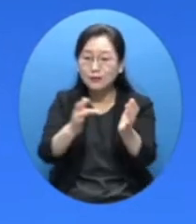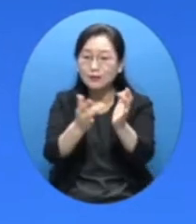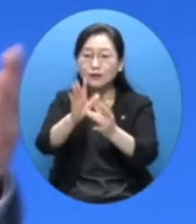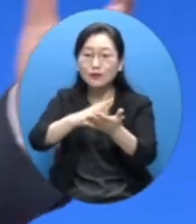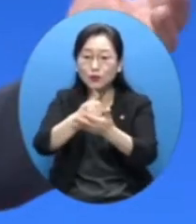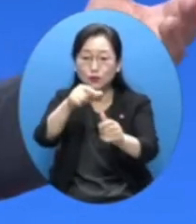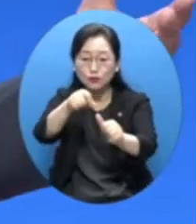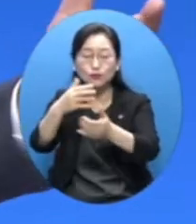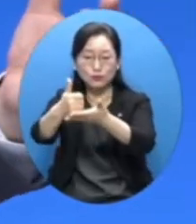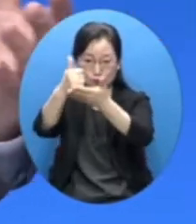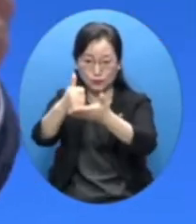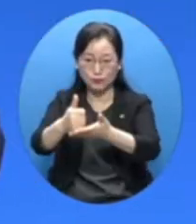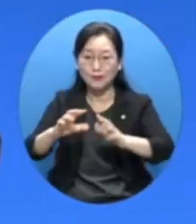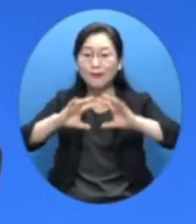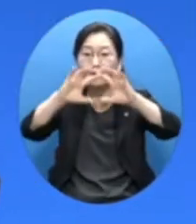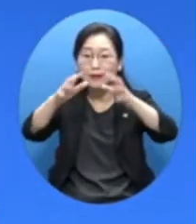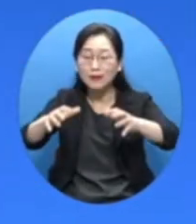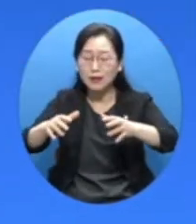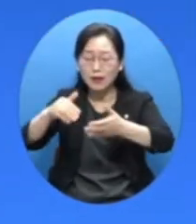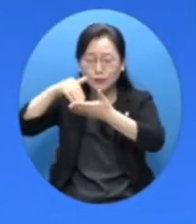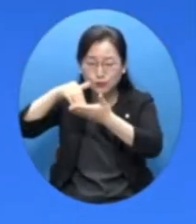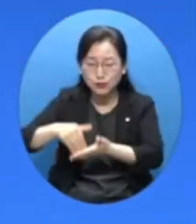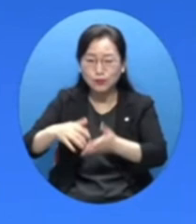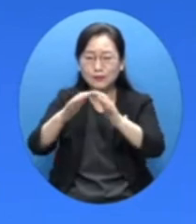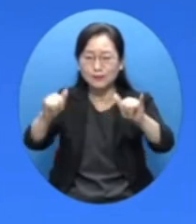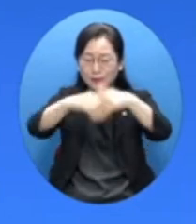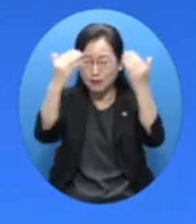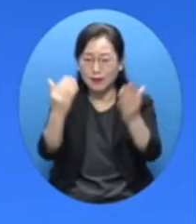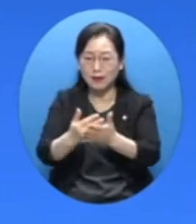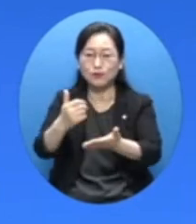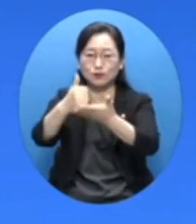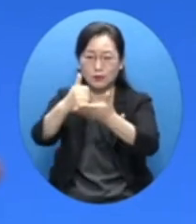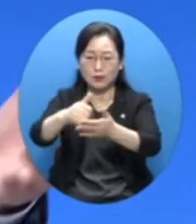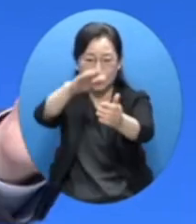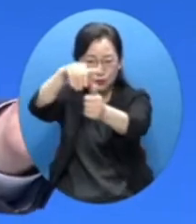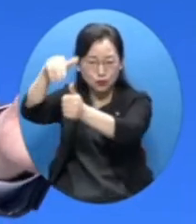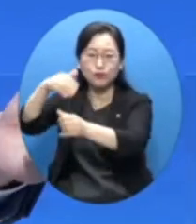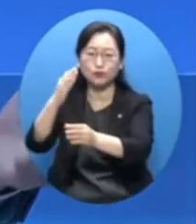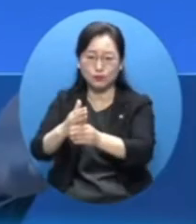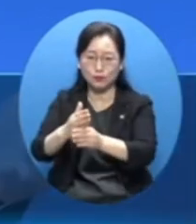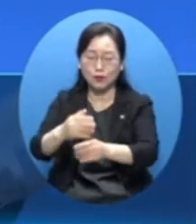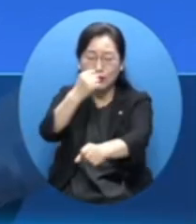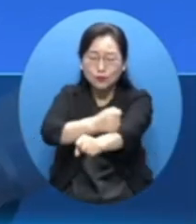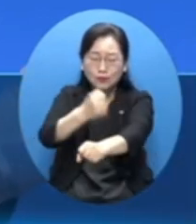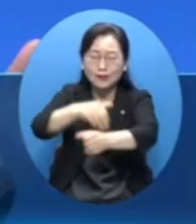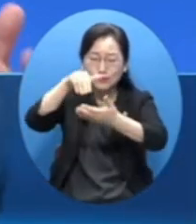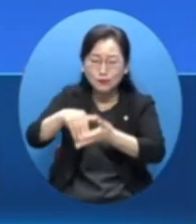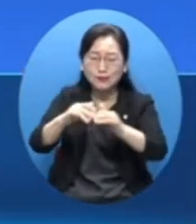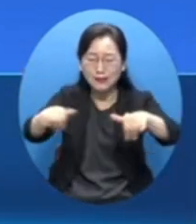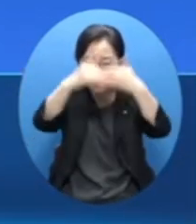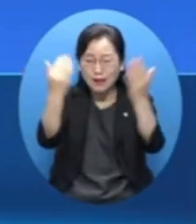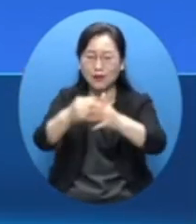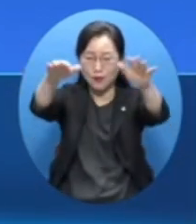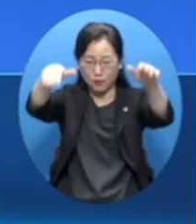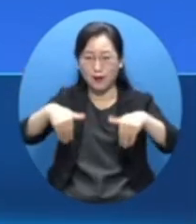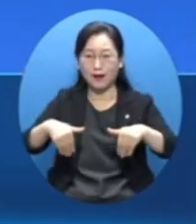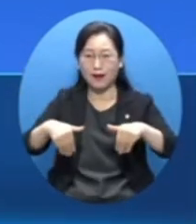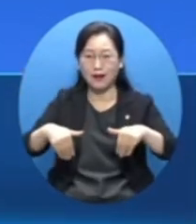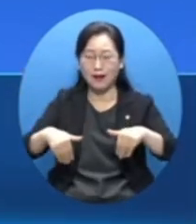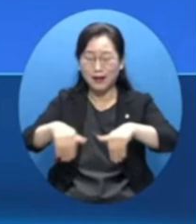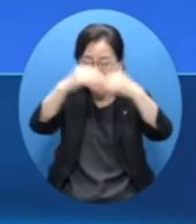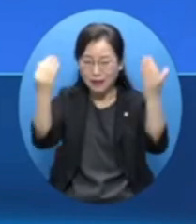이생에 모든 무거운 짐을 진 자를 주님으로 계십니다 수고하고 무거운 집인 자들아 다 내게로 오라